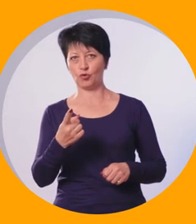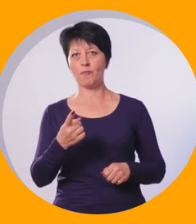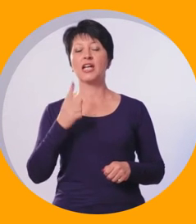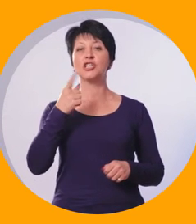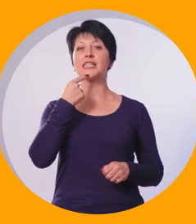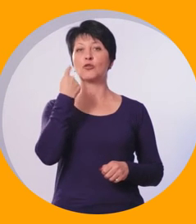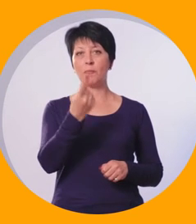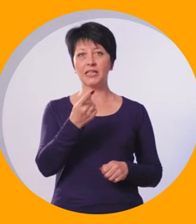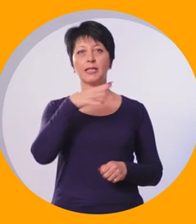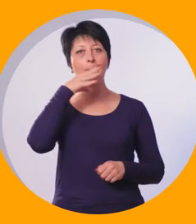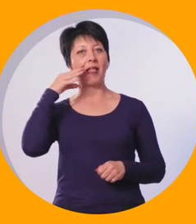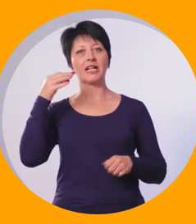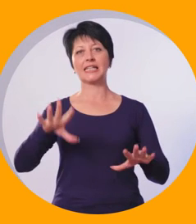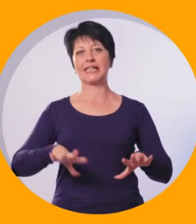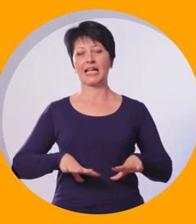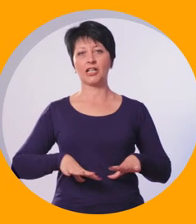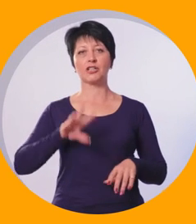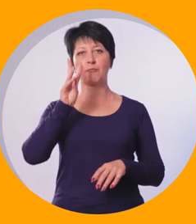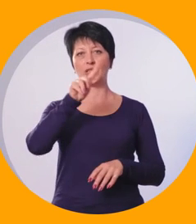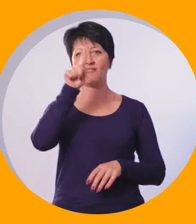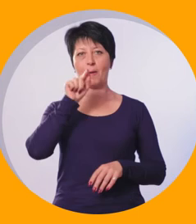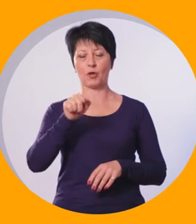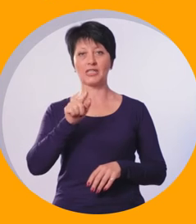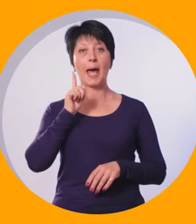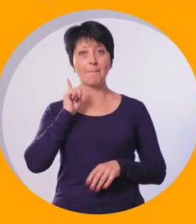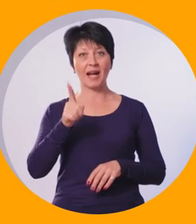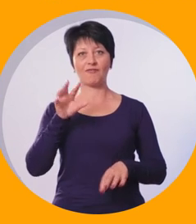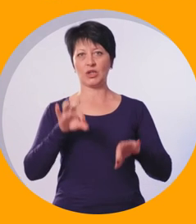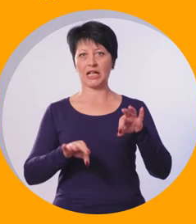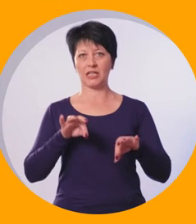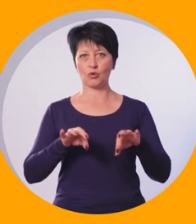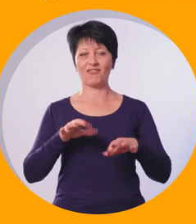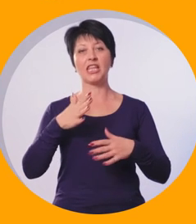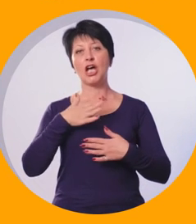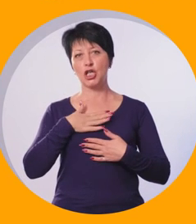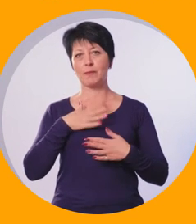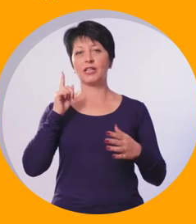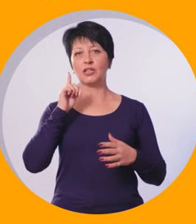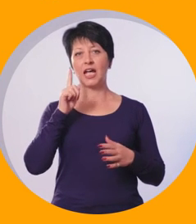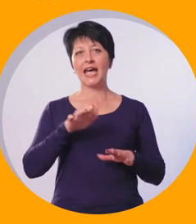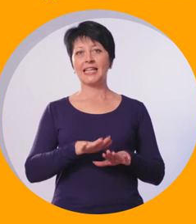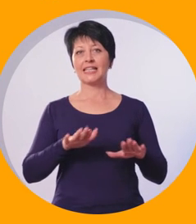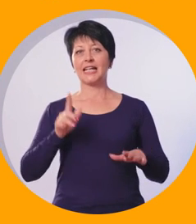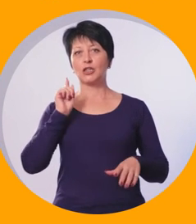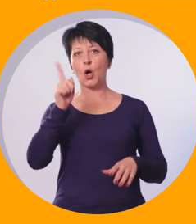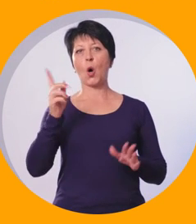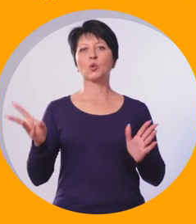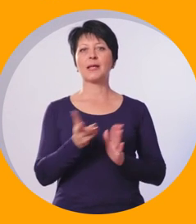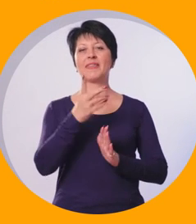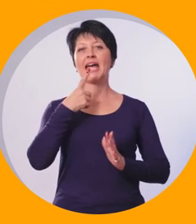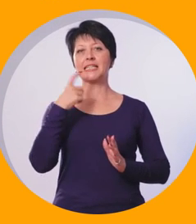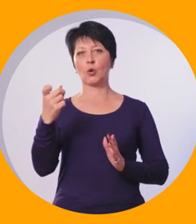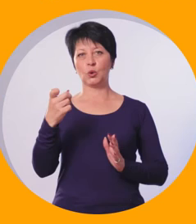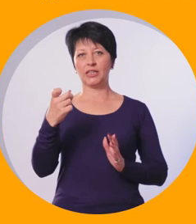национален референдум, чрез който ще се извърши пряко допитване до българските граждани по три въпроса. Право да гласуват в референдума имат българските граждани, които са